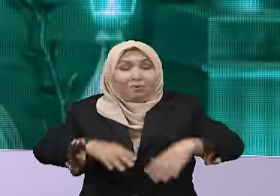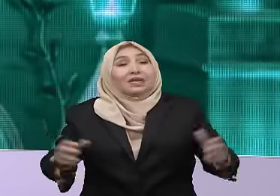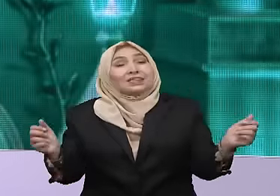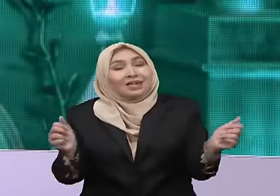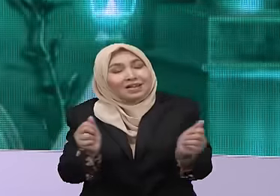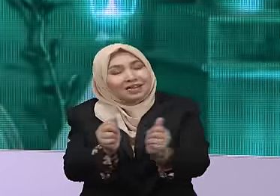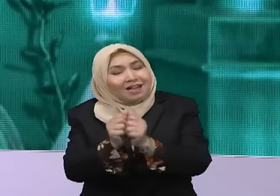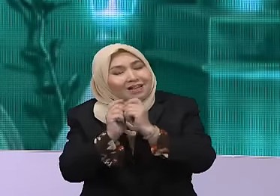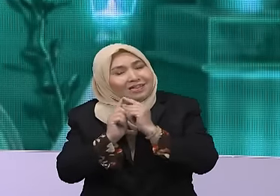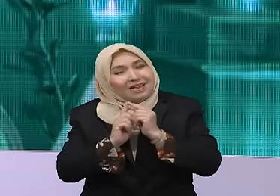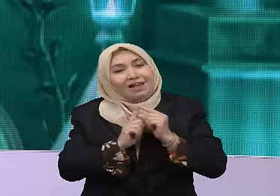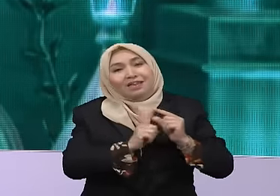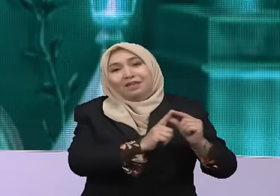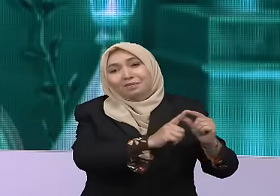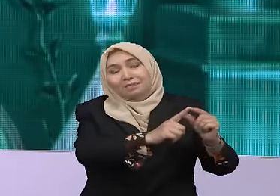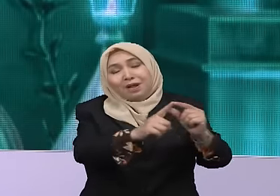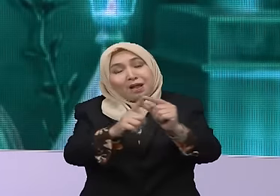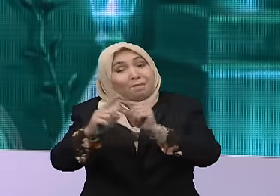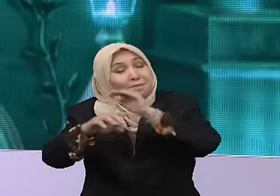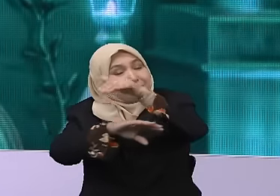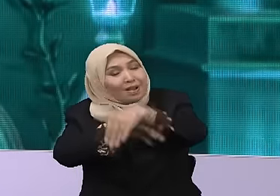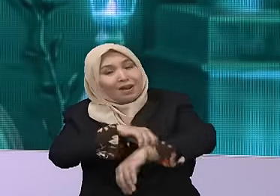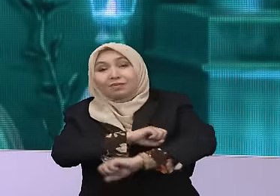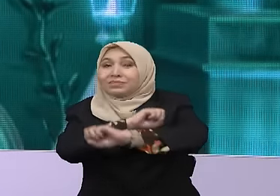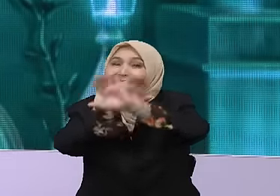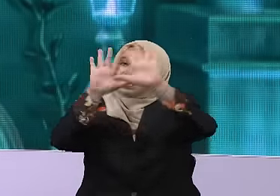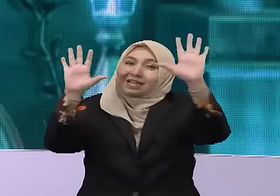dengan kalimah malam siangku